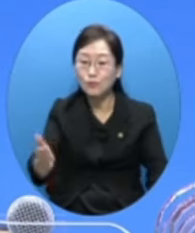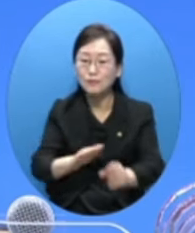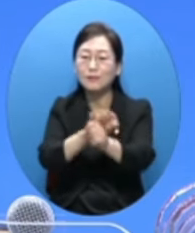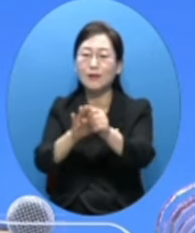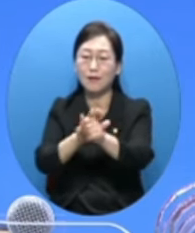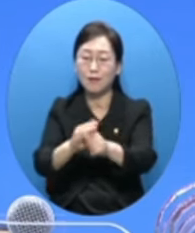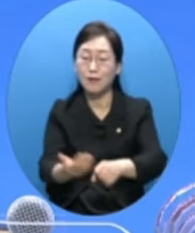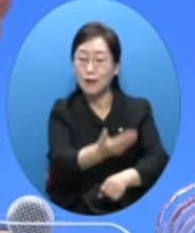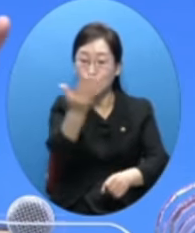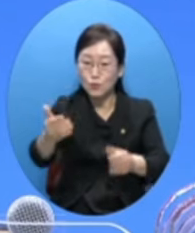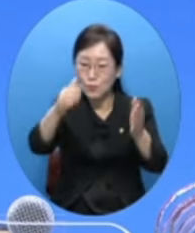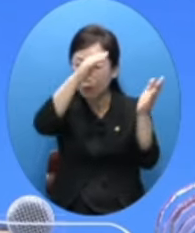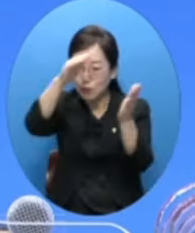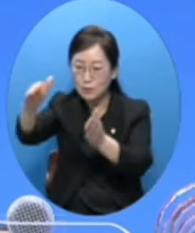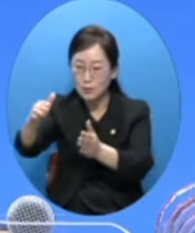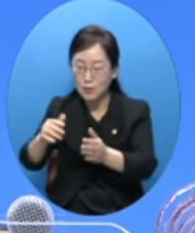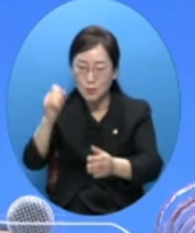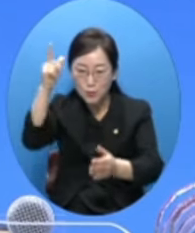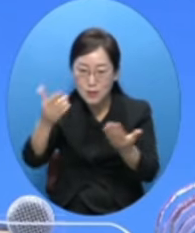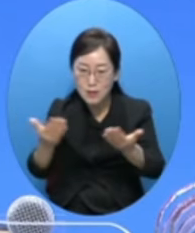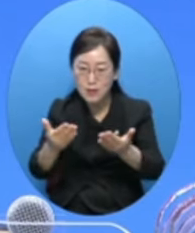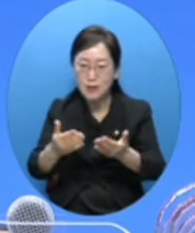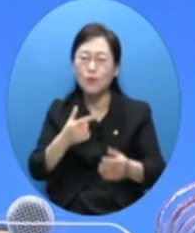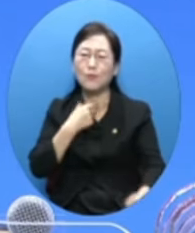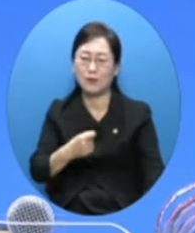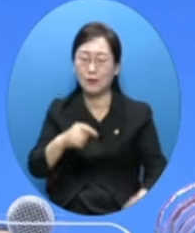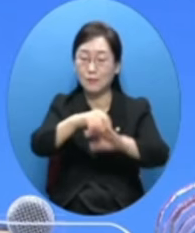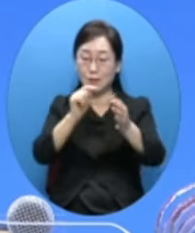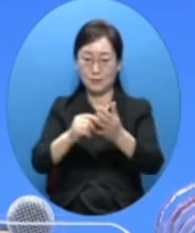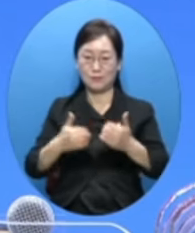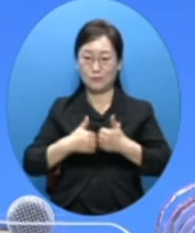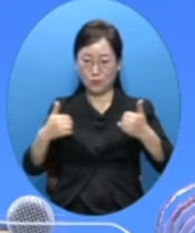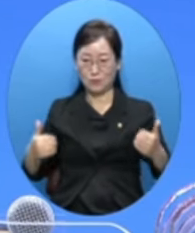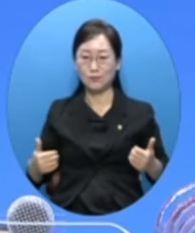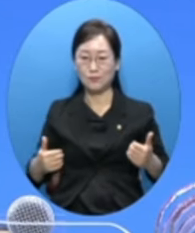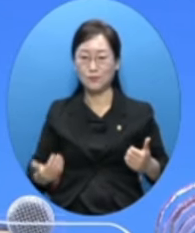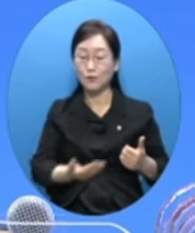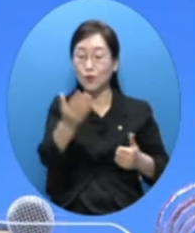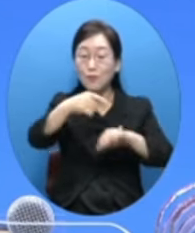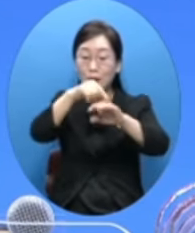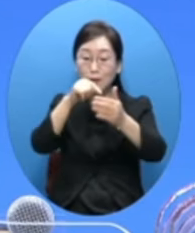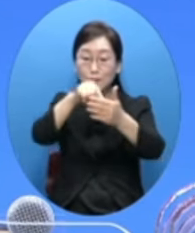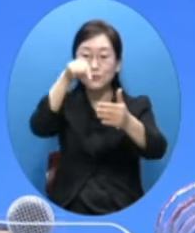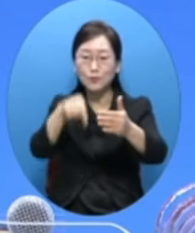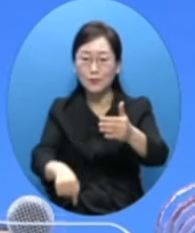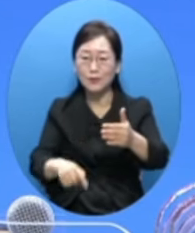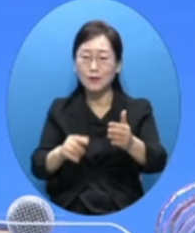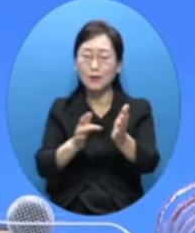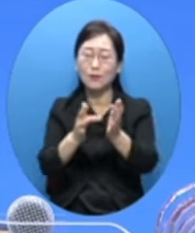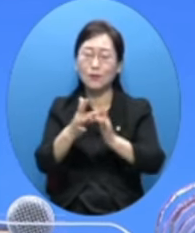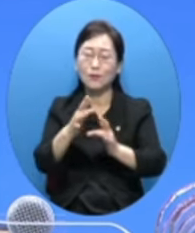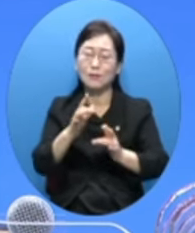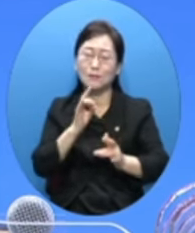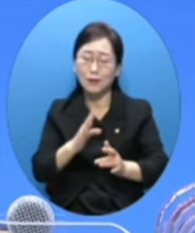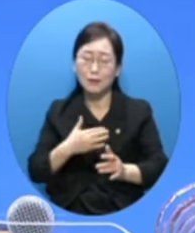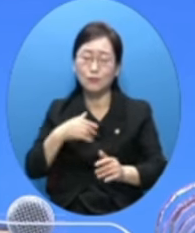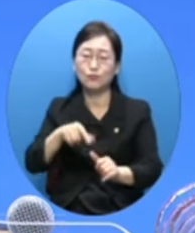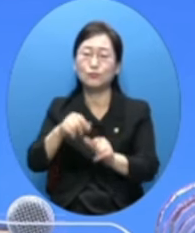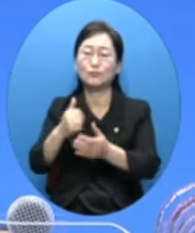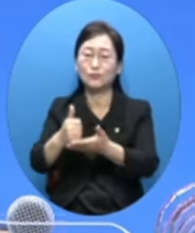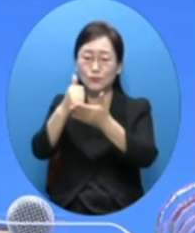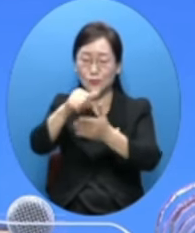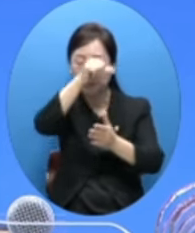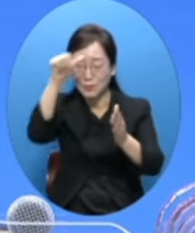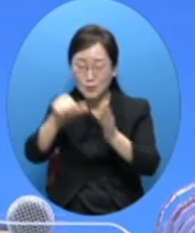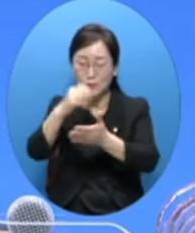여러분 저기서 위대한 일을 이루시길 원하시는 것입니다. 마음의 문을 열고 여러분 마음 가운데 오직 주님만이 나의 구주가 되시고